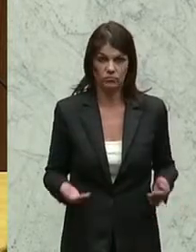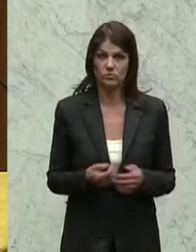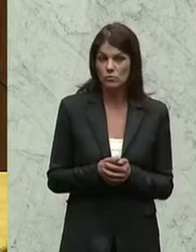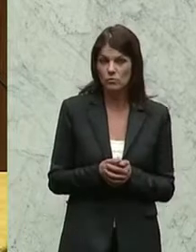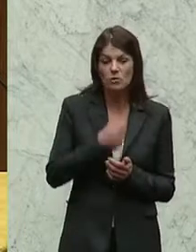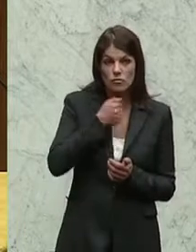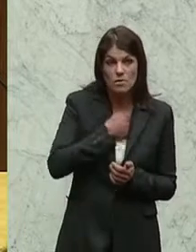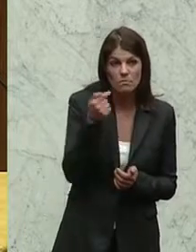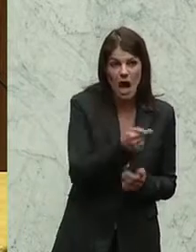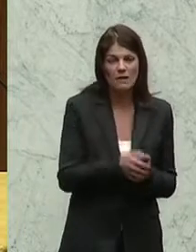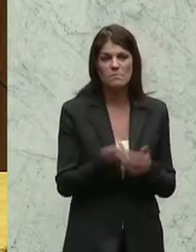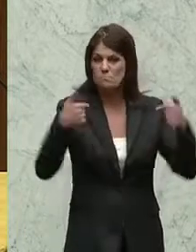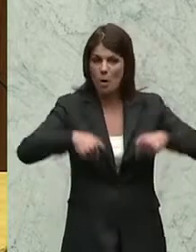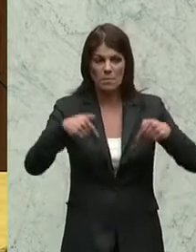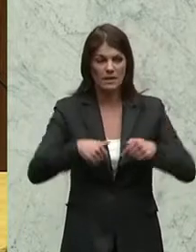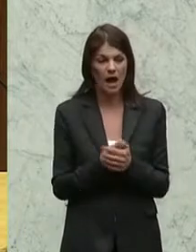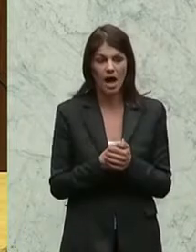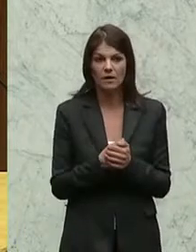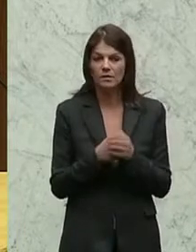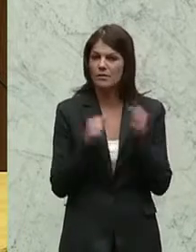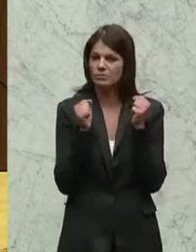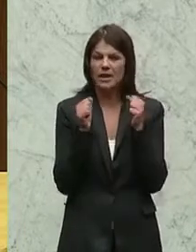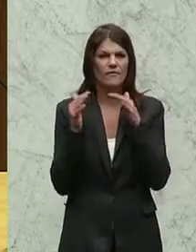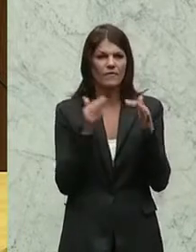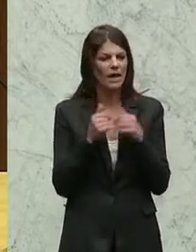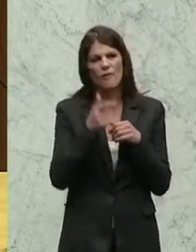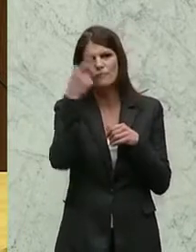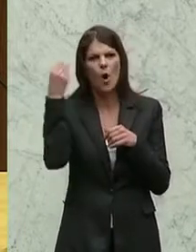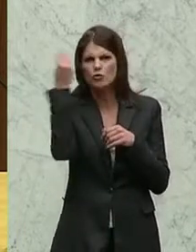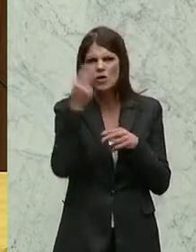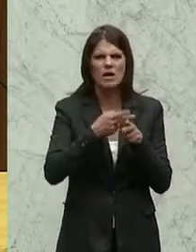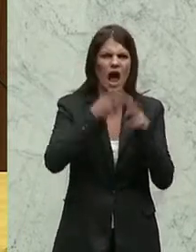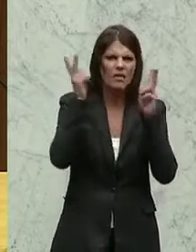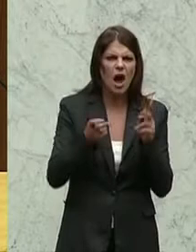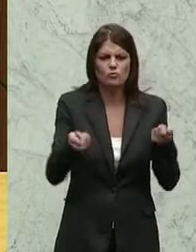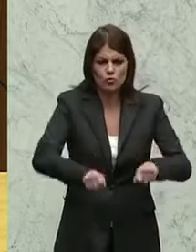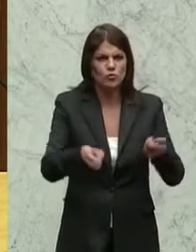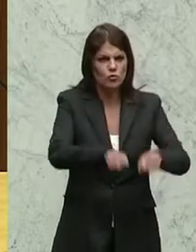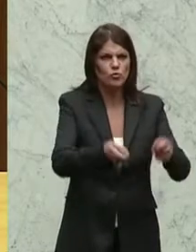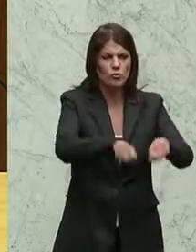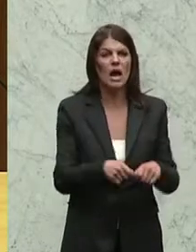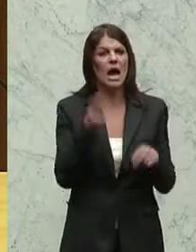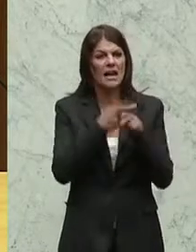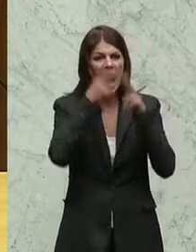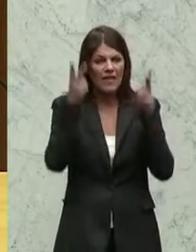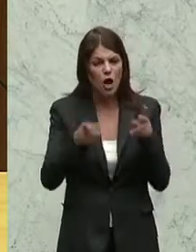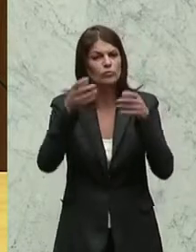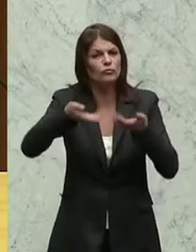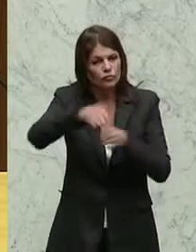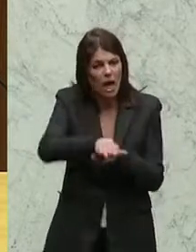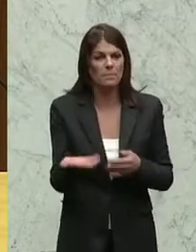In der Steiermark werden momentan irrsinnig viele Volksschulen, Krankenhäuser geschlossen, also Krankenhaussterben,